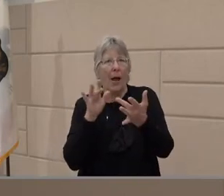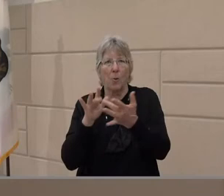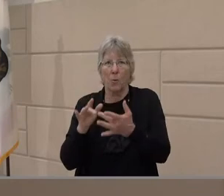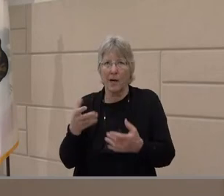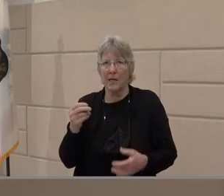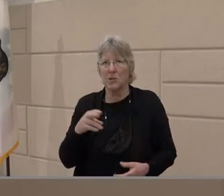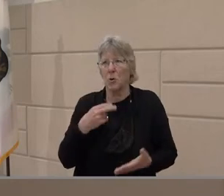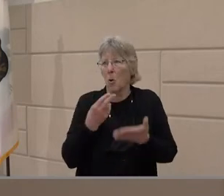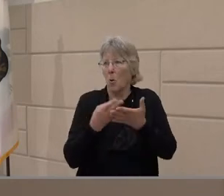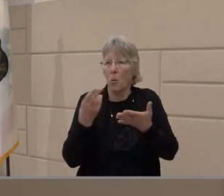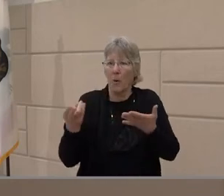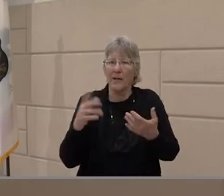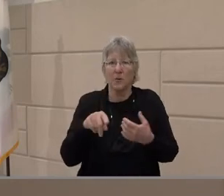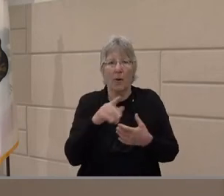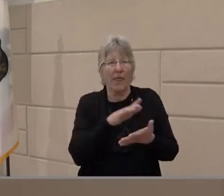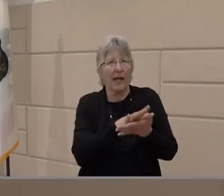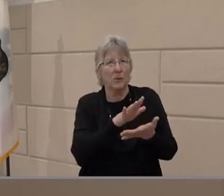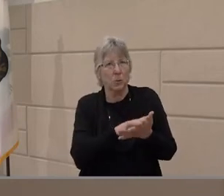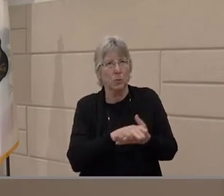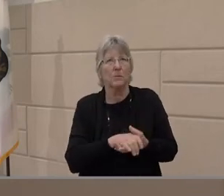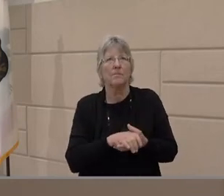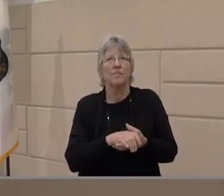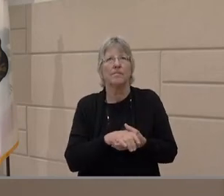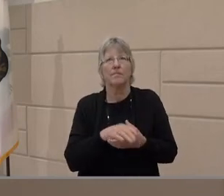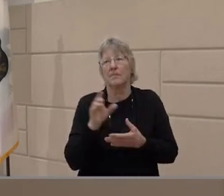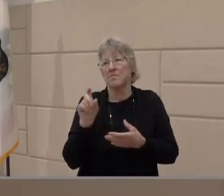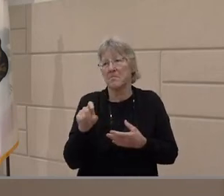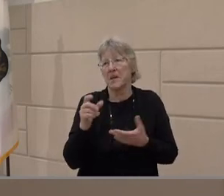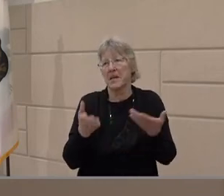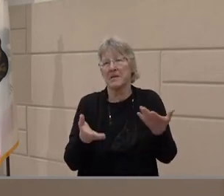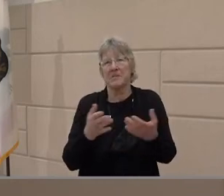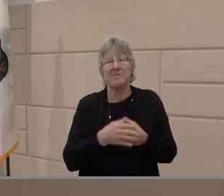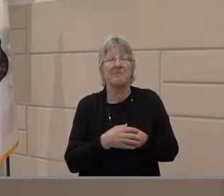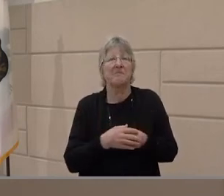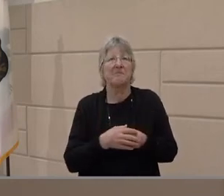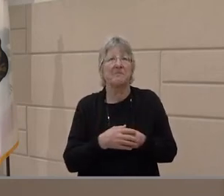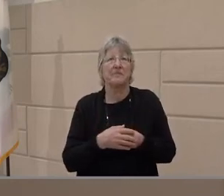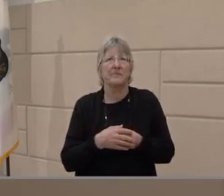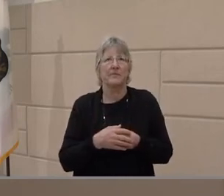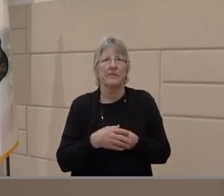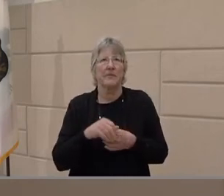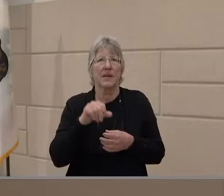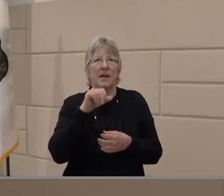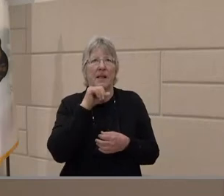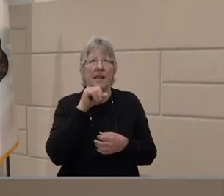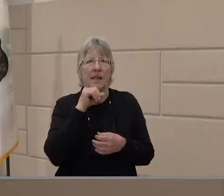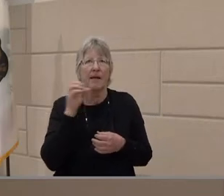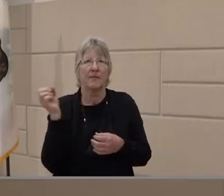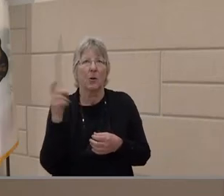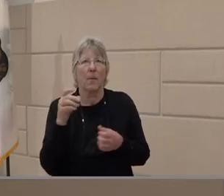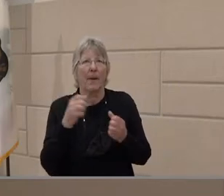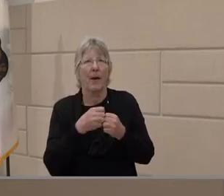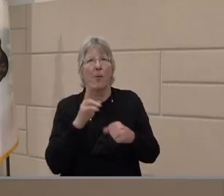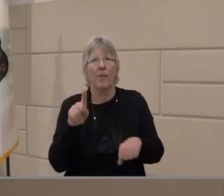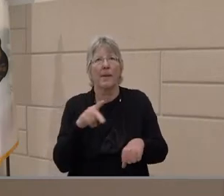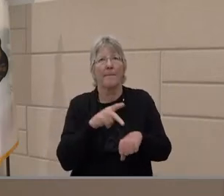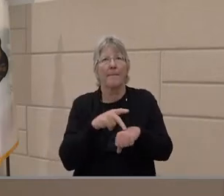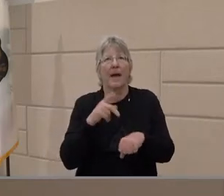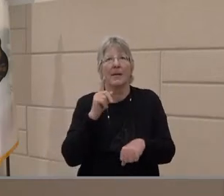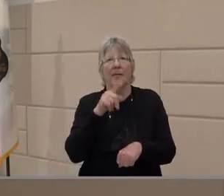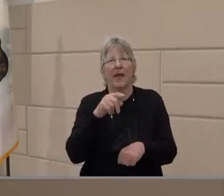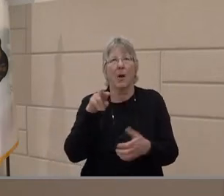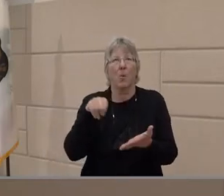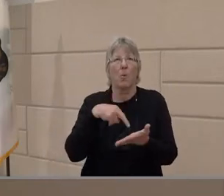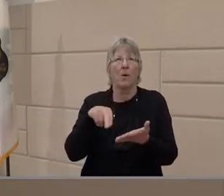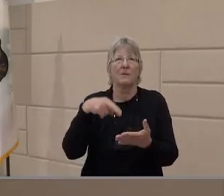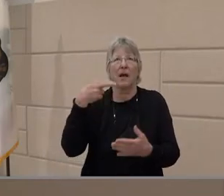กีสุธาตาเตะตรงจะมวยซะตามวิธีหน้าช่วยซะเจียไว้คละโดยฉะนั้นลูกหนึ่ง